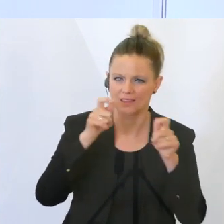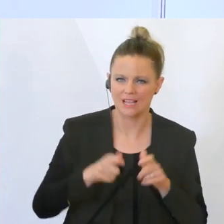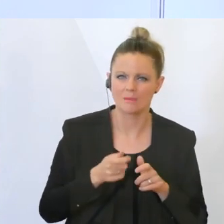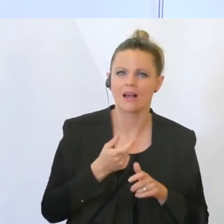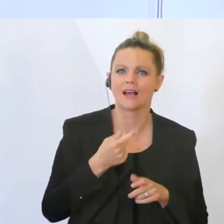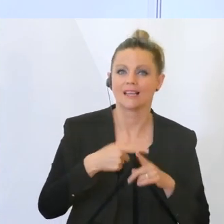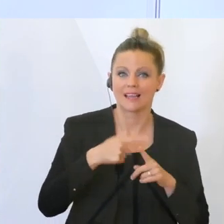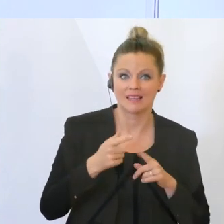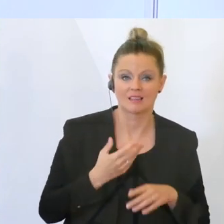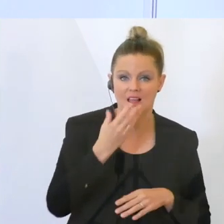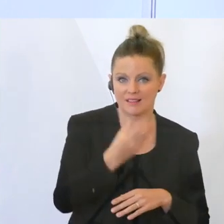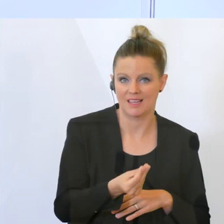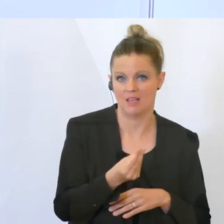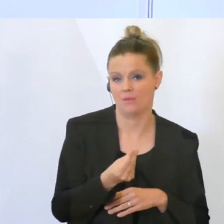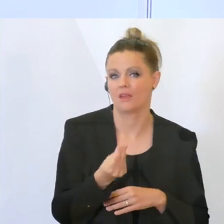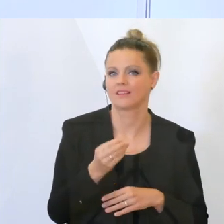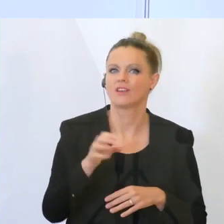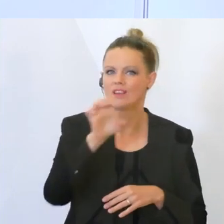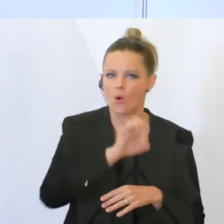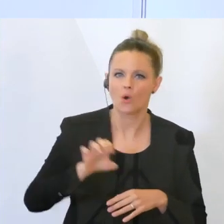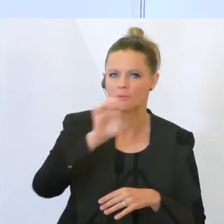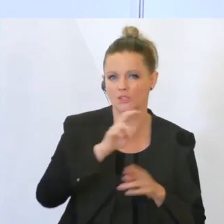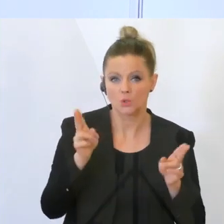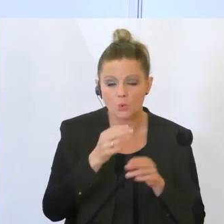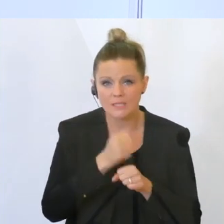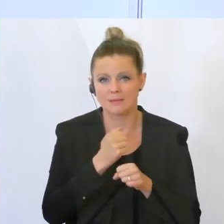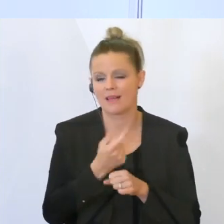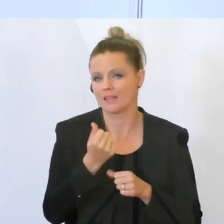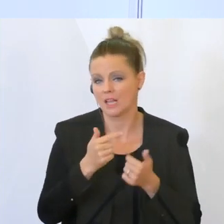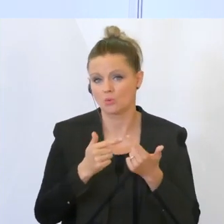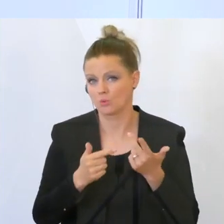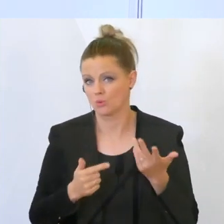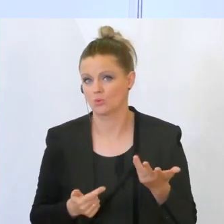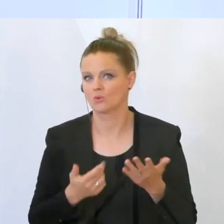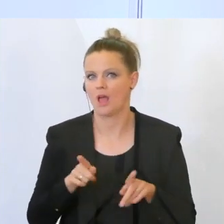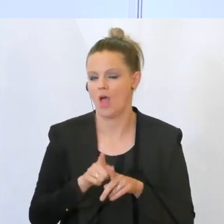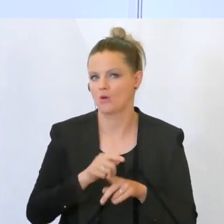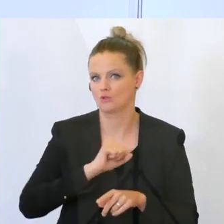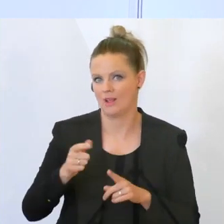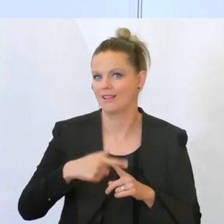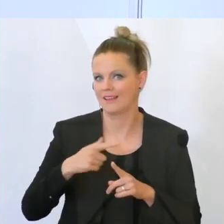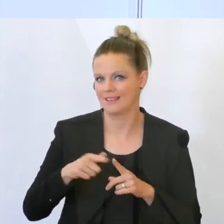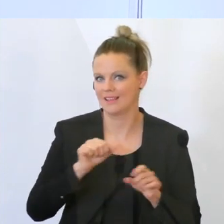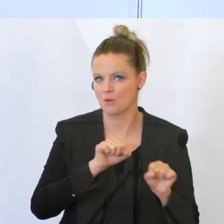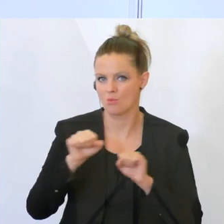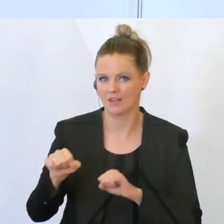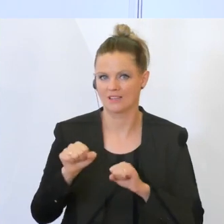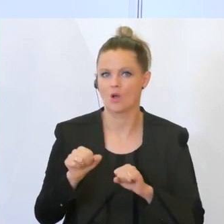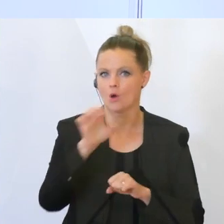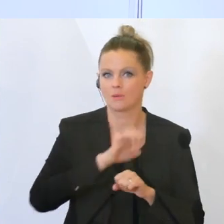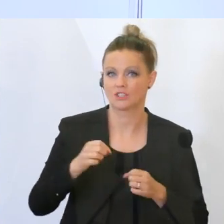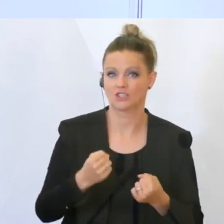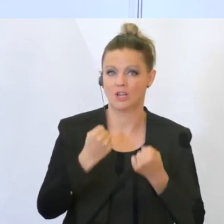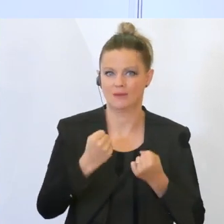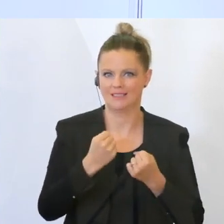Europäischen Investitionsbank, dass es ein europäisches Kurzarbeitergeld geben kann und auch, dass es schnelle Kreditlinien im europäischen Stabilitätsmechanismus